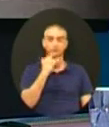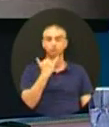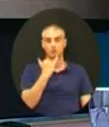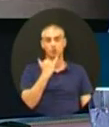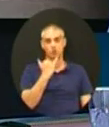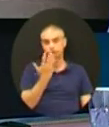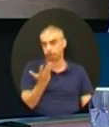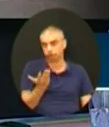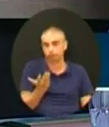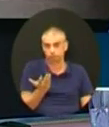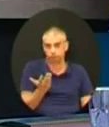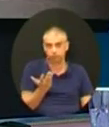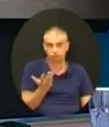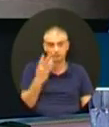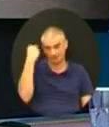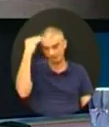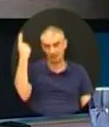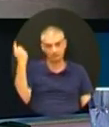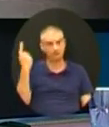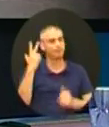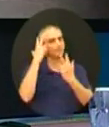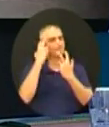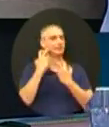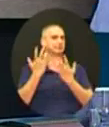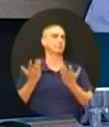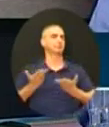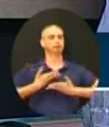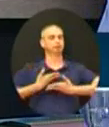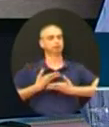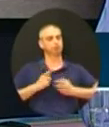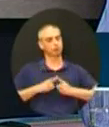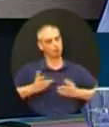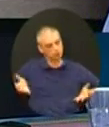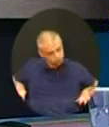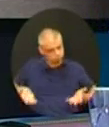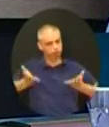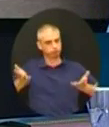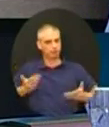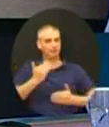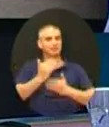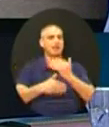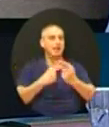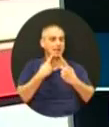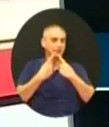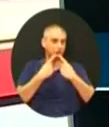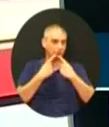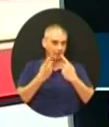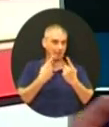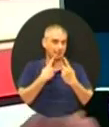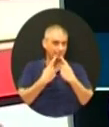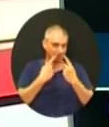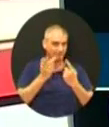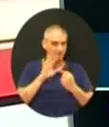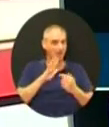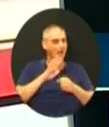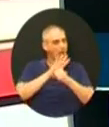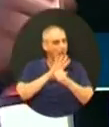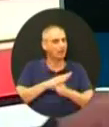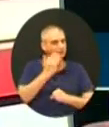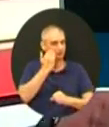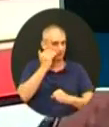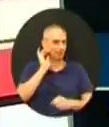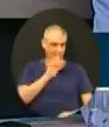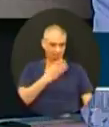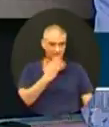הוא שהפלסטינים מצפים לדחיפה של תהליך המסע ומתן של המגעים וללחץ אמריקאי